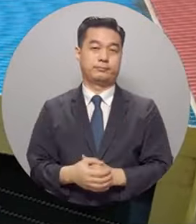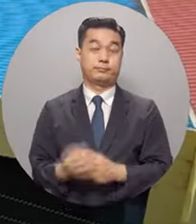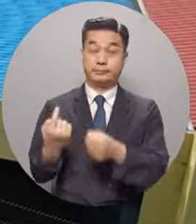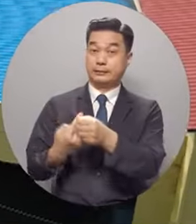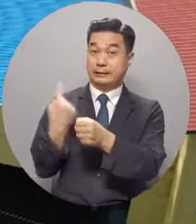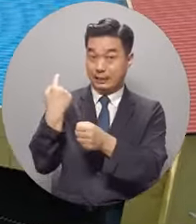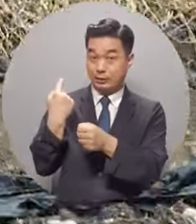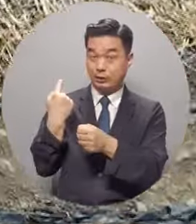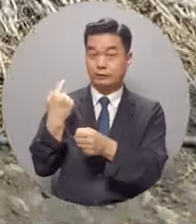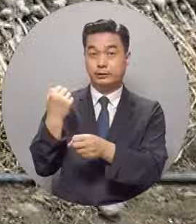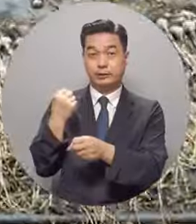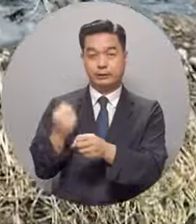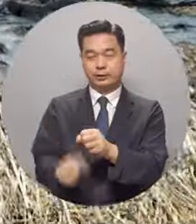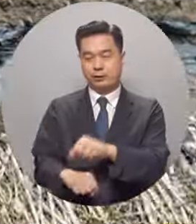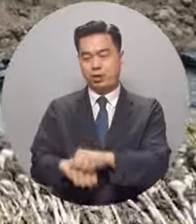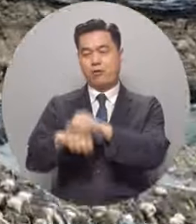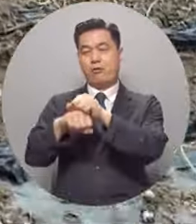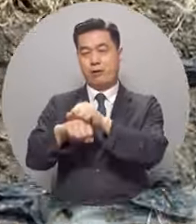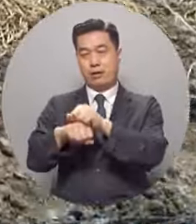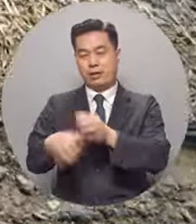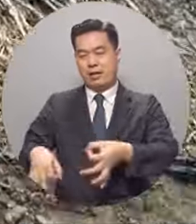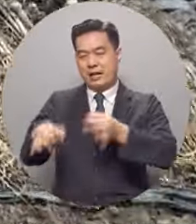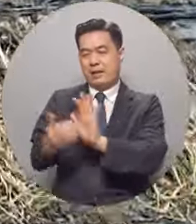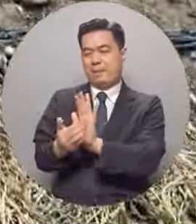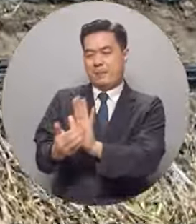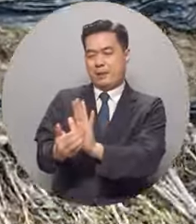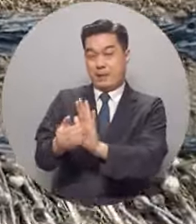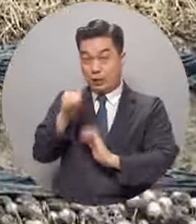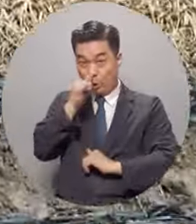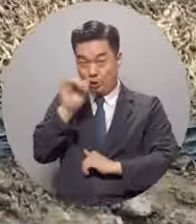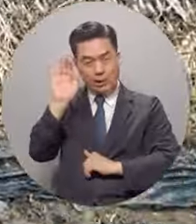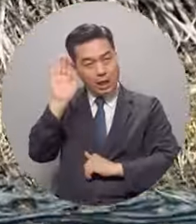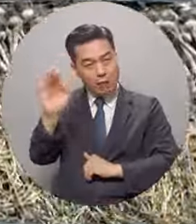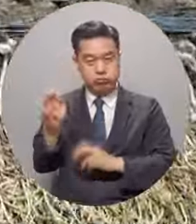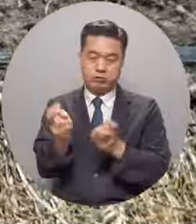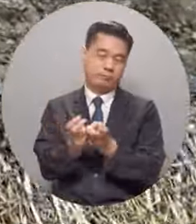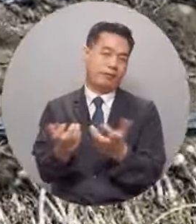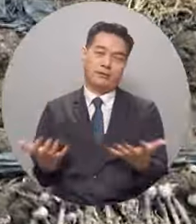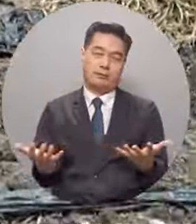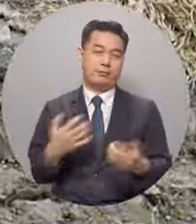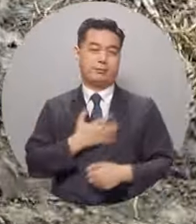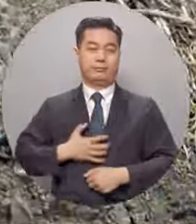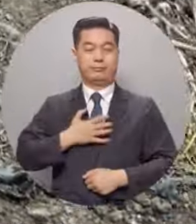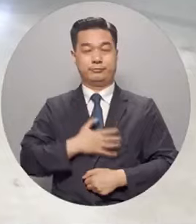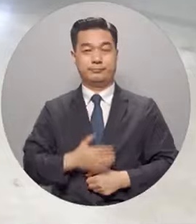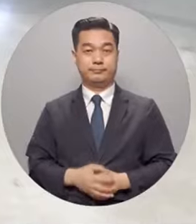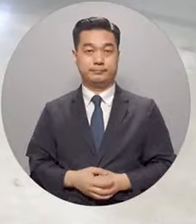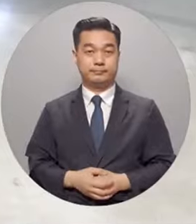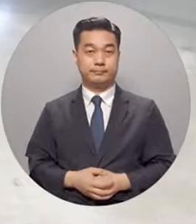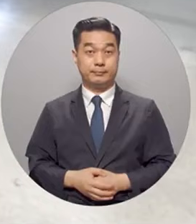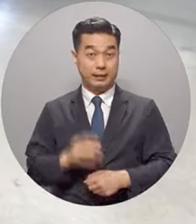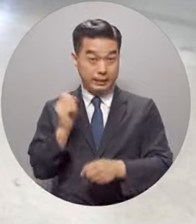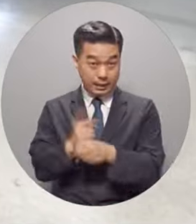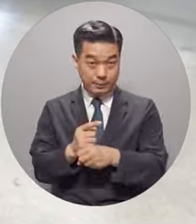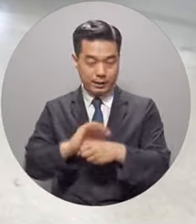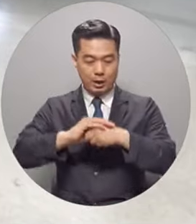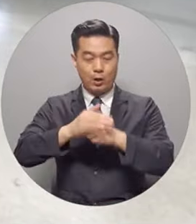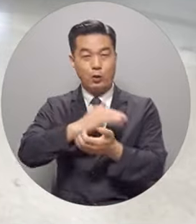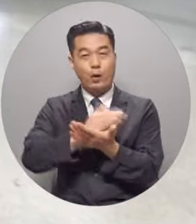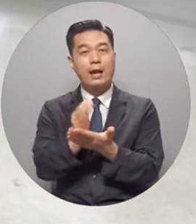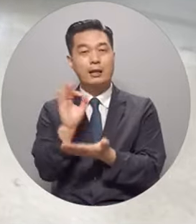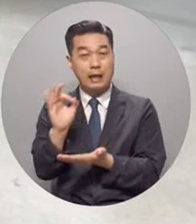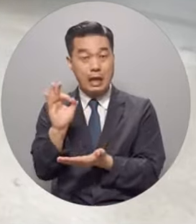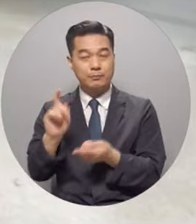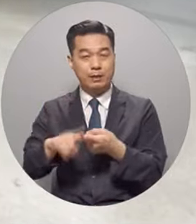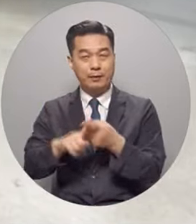저장 물량을 불 가격 새를 막고 있지만 앞으로는 어찌 될지 모릅니다 이미 과일 가격은 이상기후